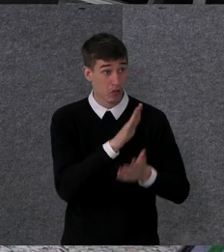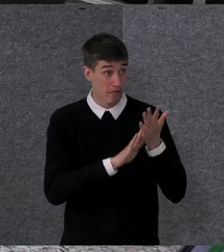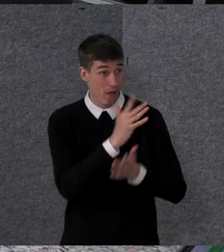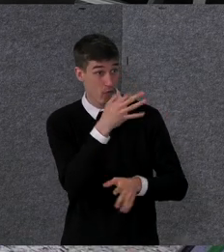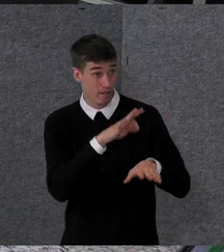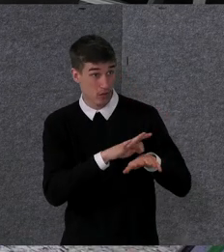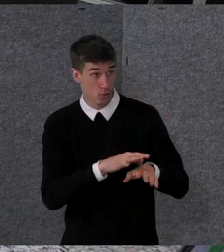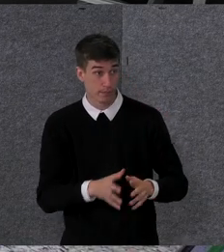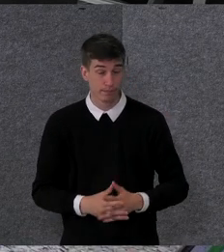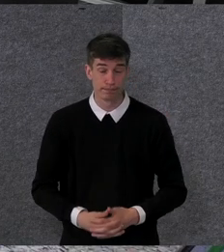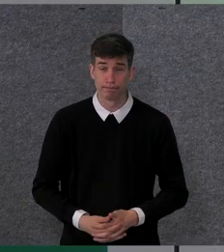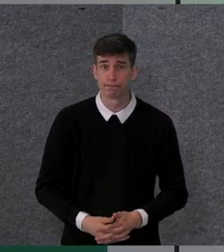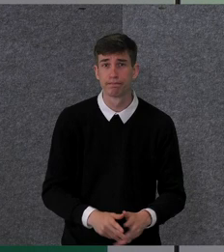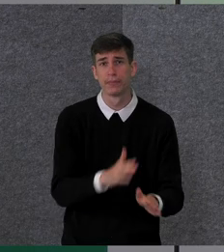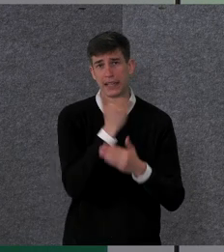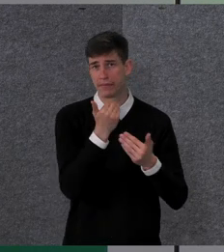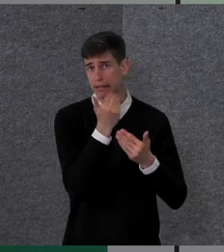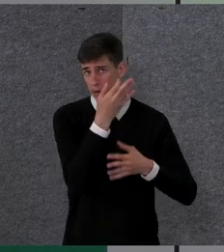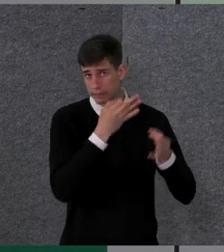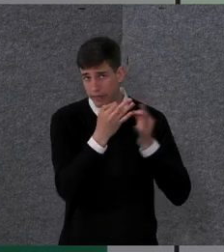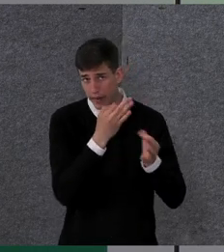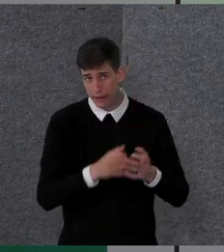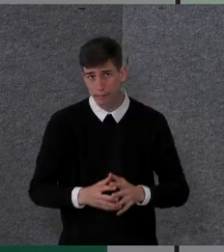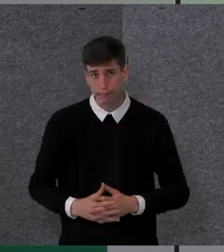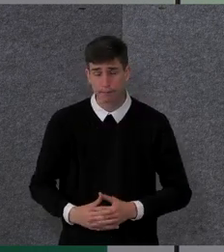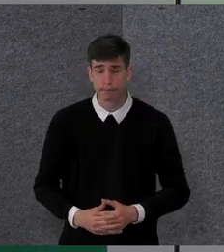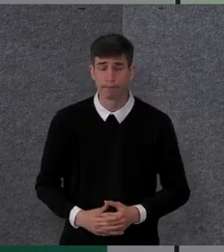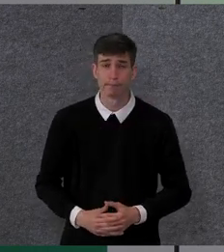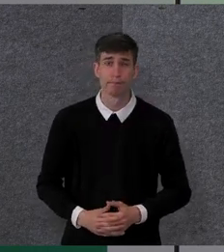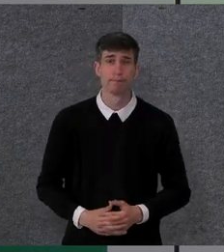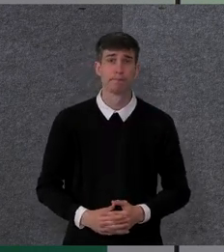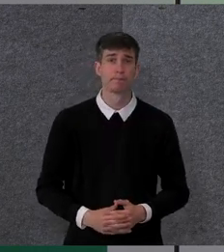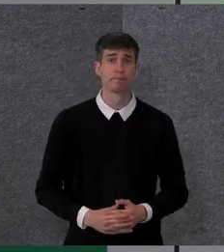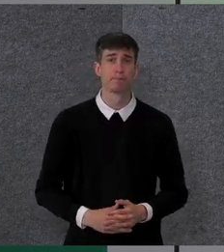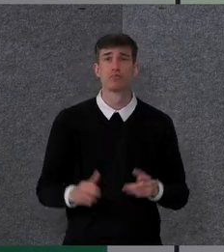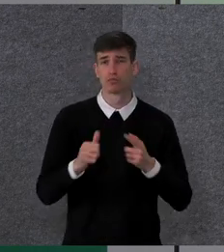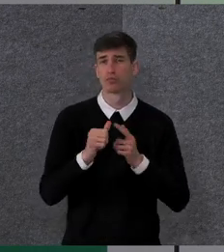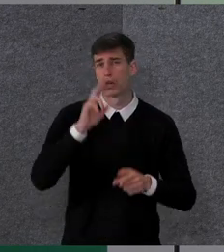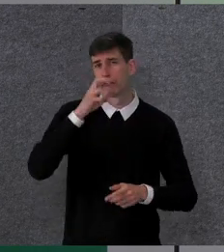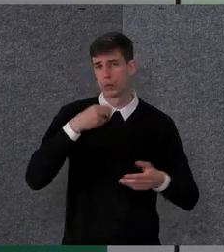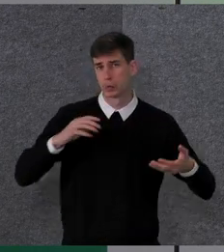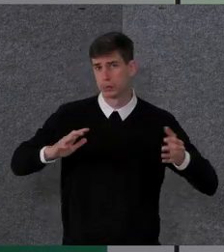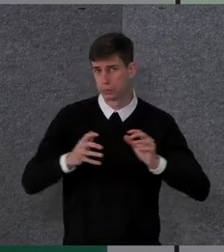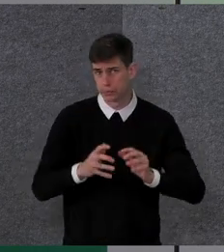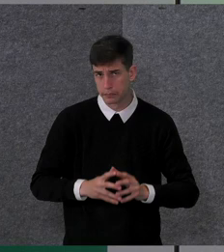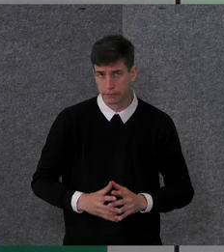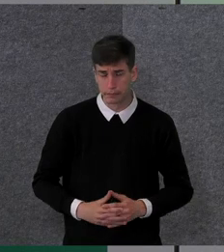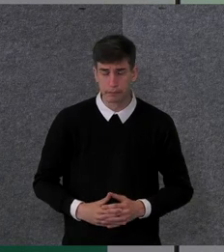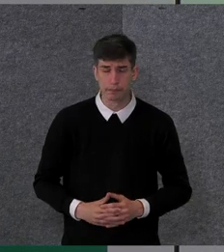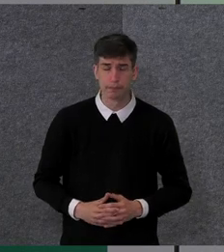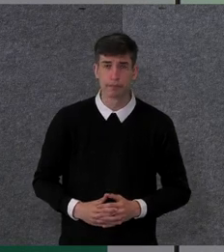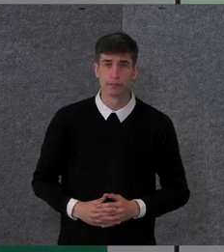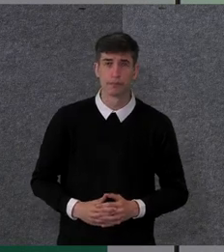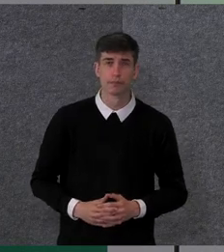5 Minuten. Ganz herzlichen Dank für die Fragen. Ich glaube, ich würde die zusammenfassen. Das Wichtigste ist